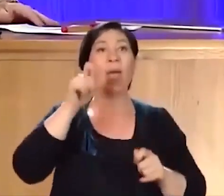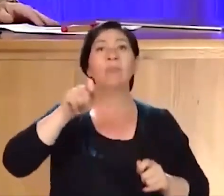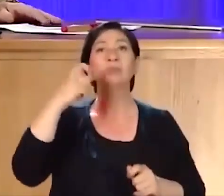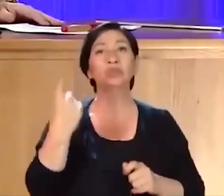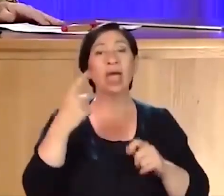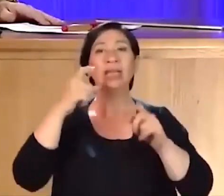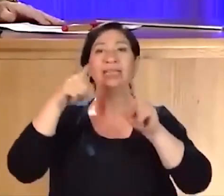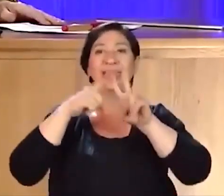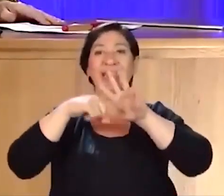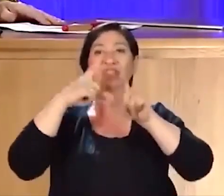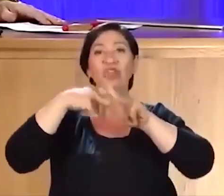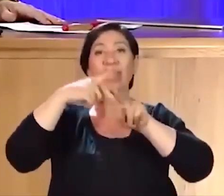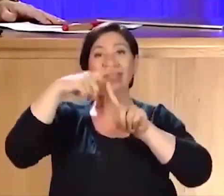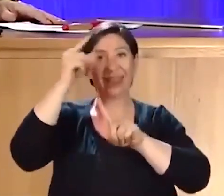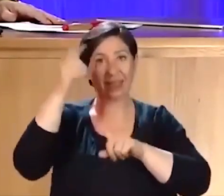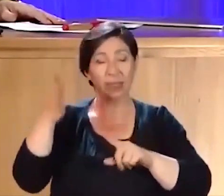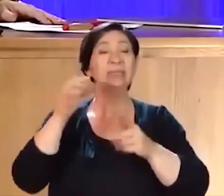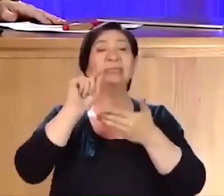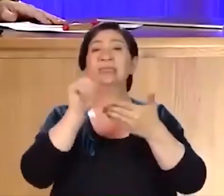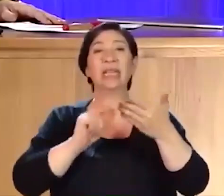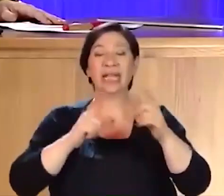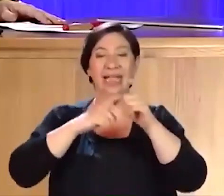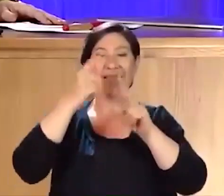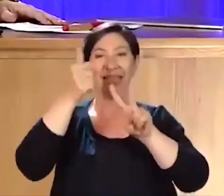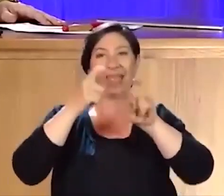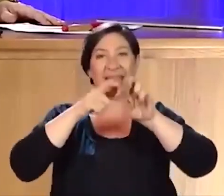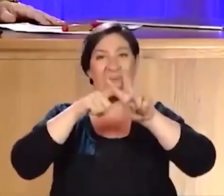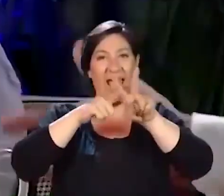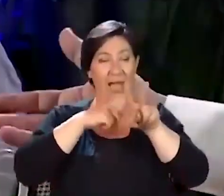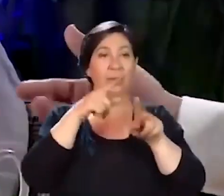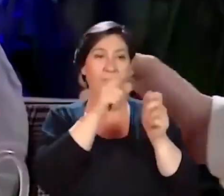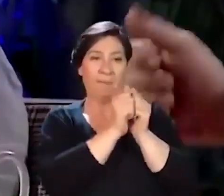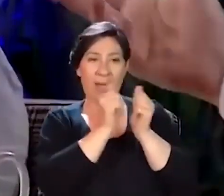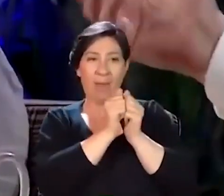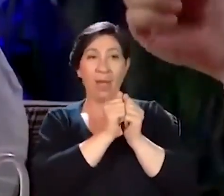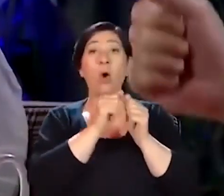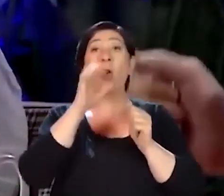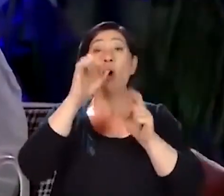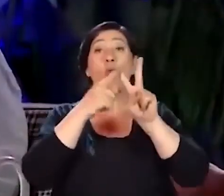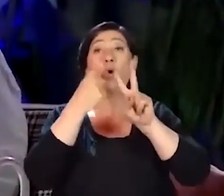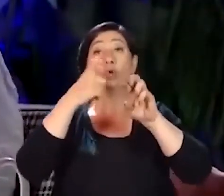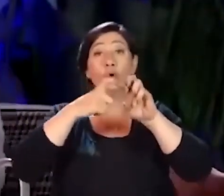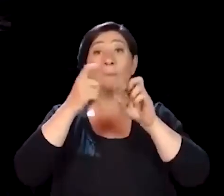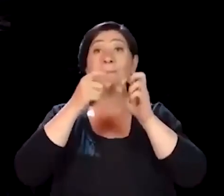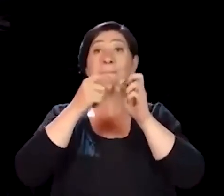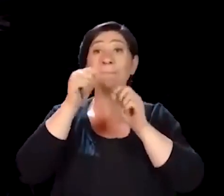Yapımcısı Necati Akpınar. Senaryosu Giray Altınok'la birlikte sana ait. Onur